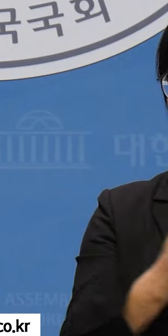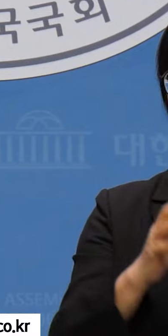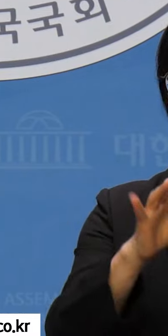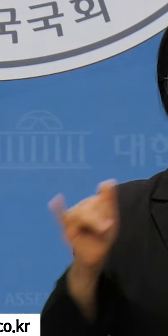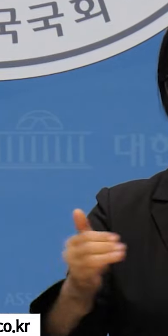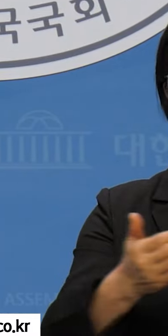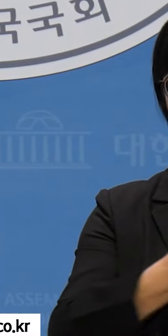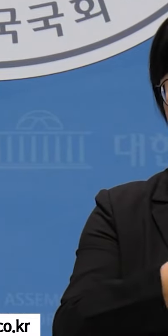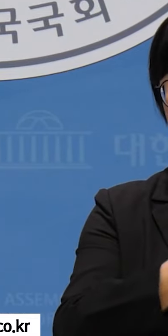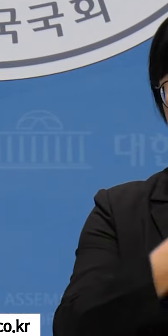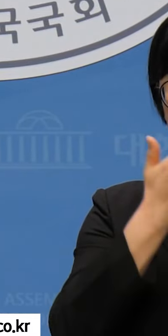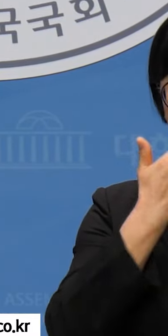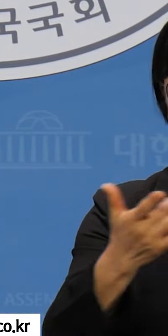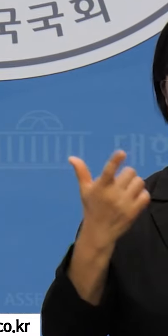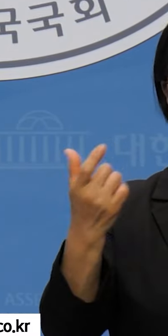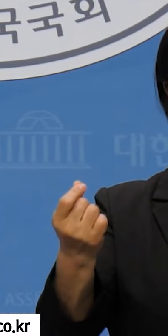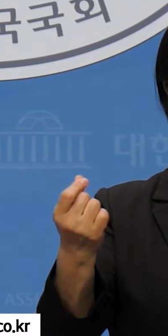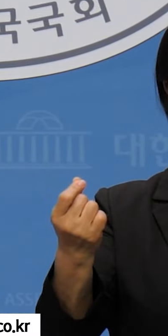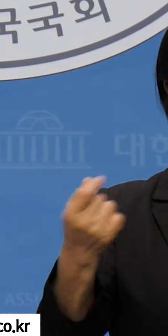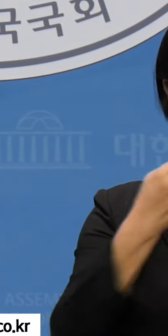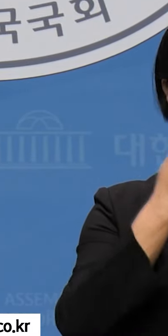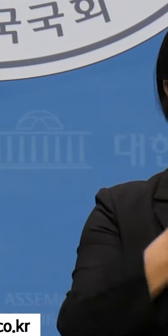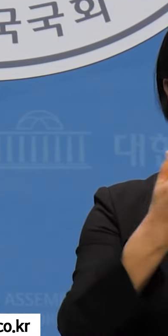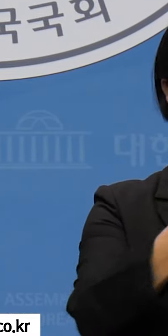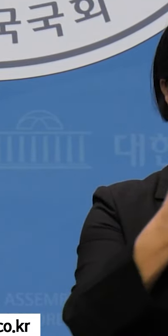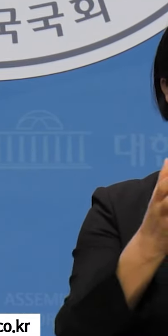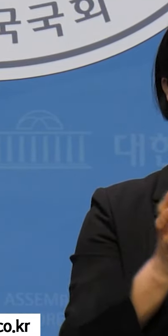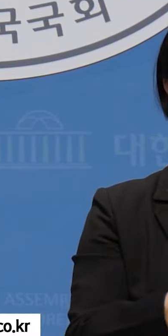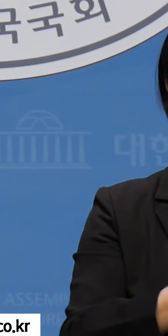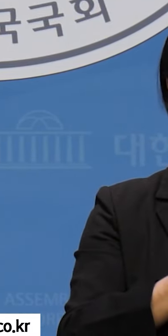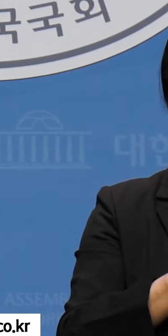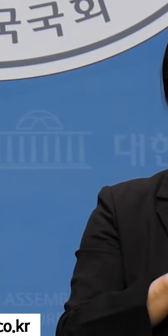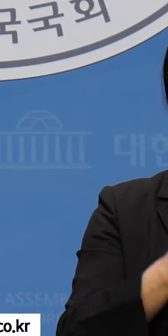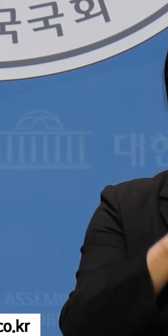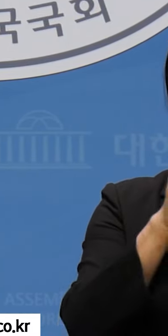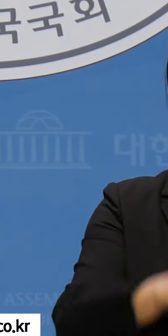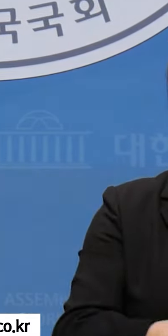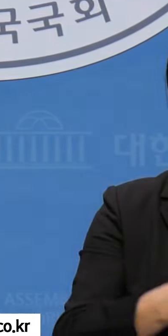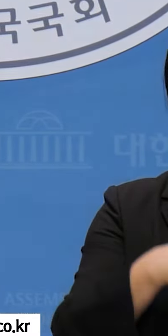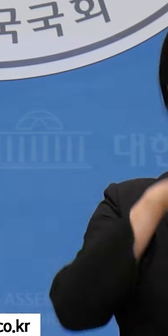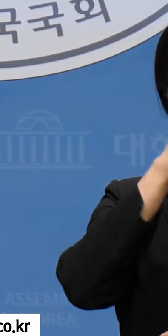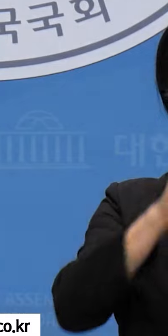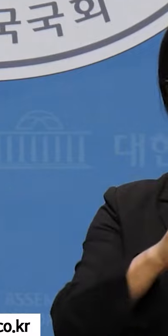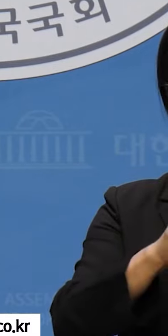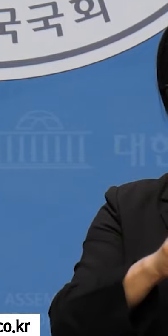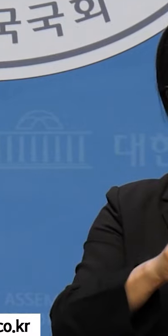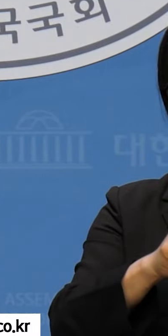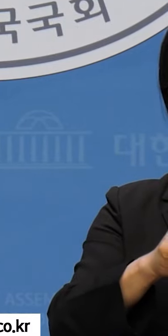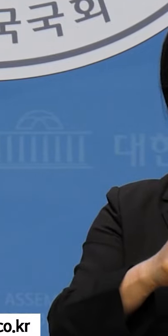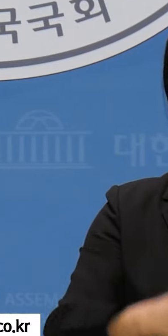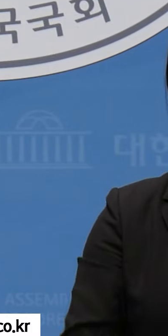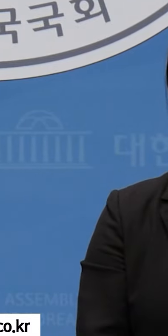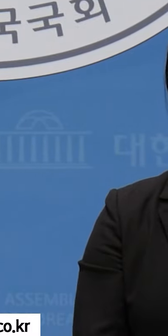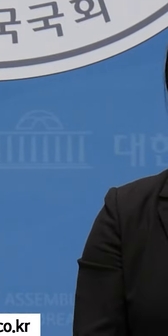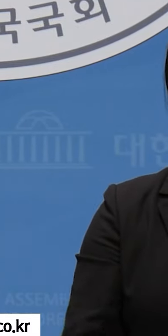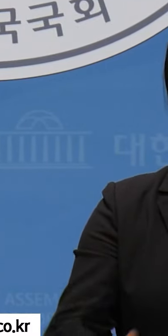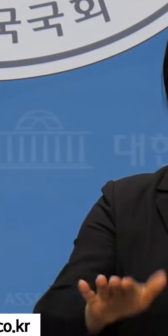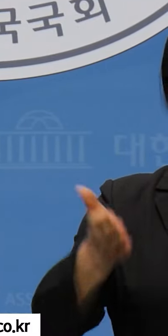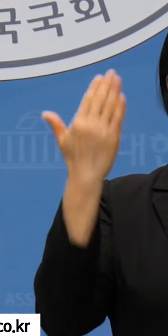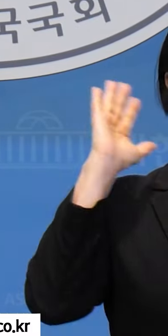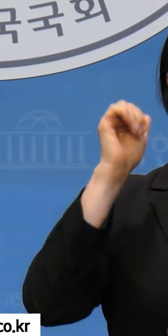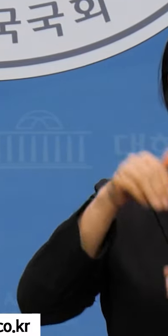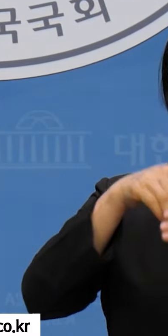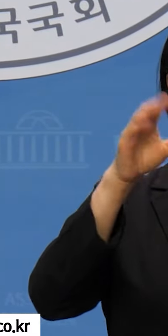국민들의 지지를 받을 수 있었고 민주당 재집권에도 파란불이 켜져 있었습니다. 그러나 지난